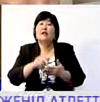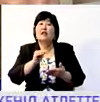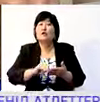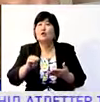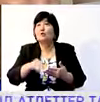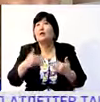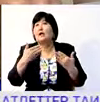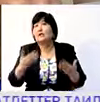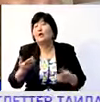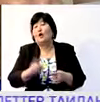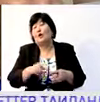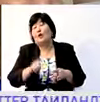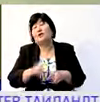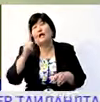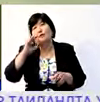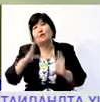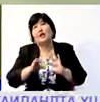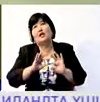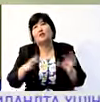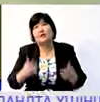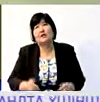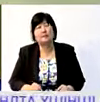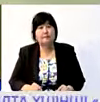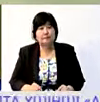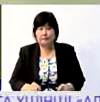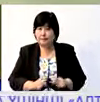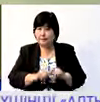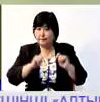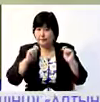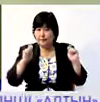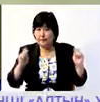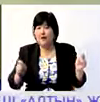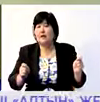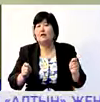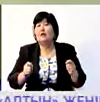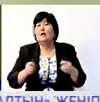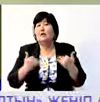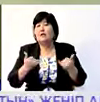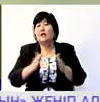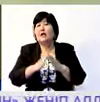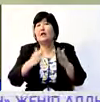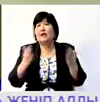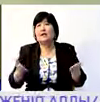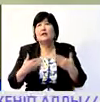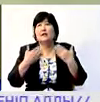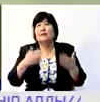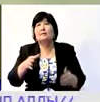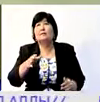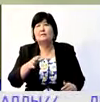Шаграт Тармағамбетов осындай пікір білдірді. Ашық мойытқа шыққан алып деген кітабын беріп жіберген екен.